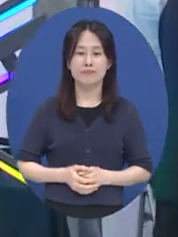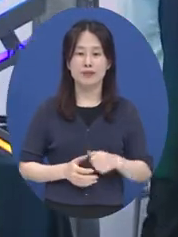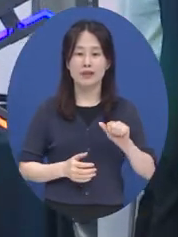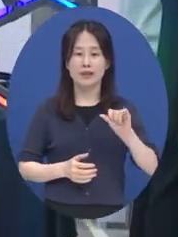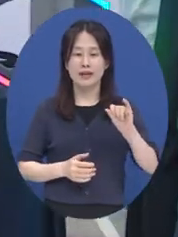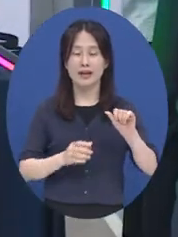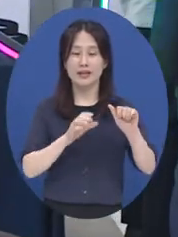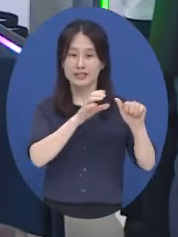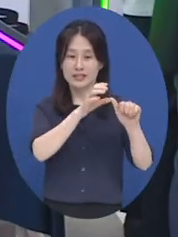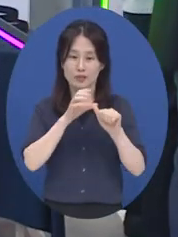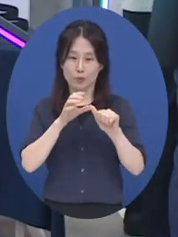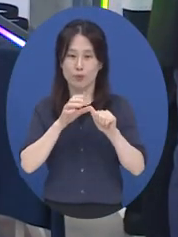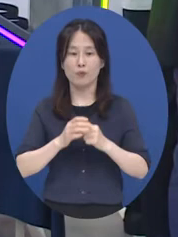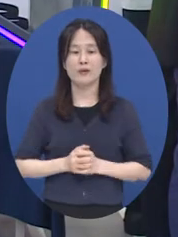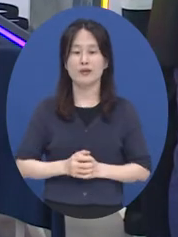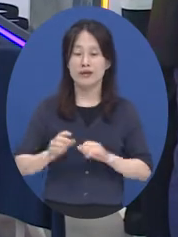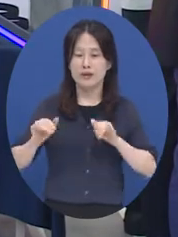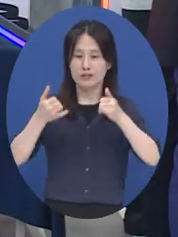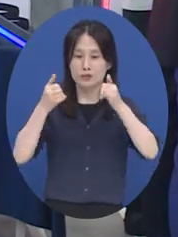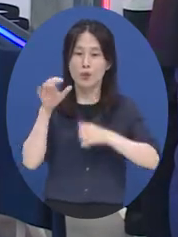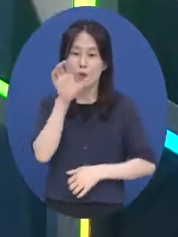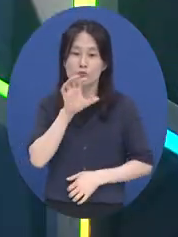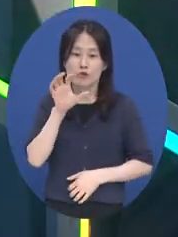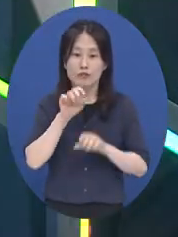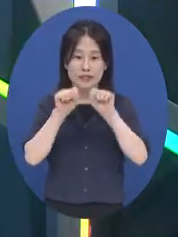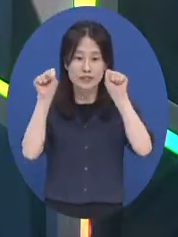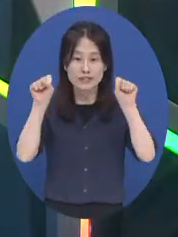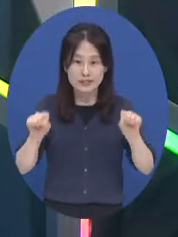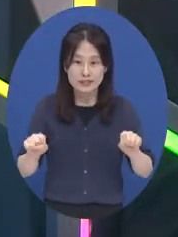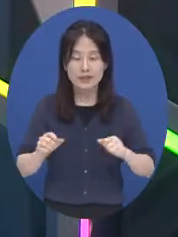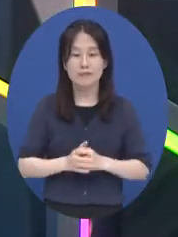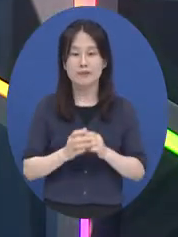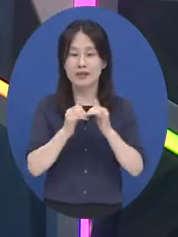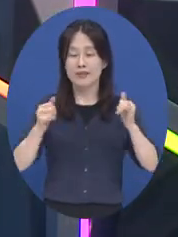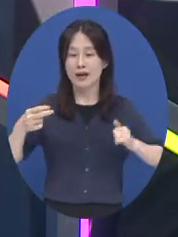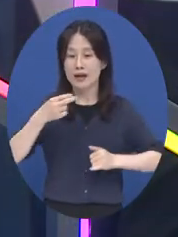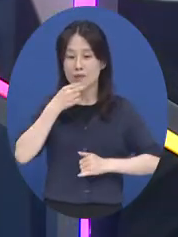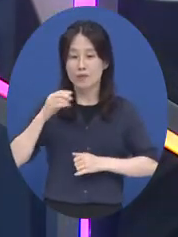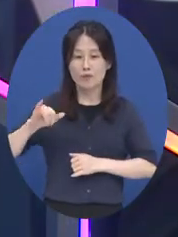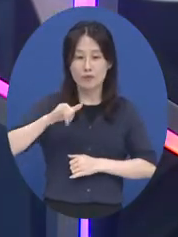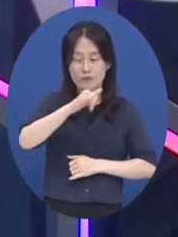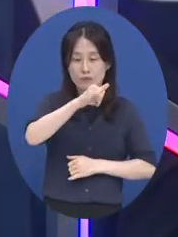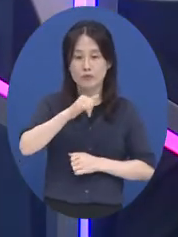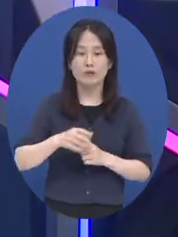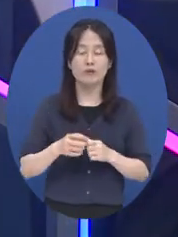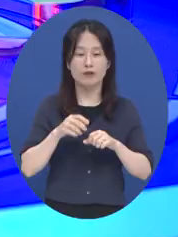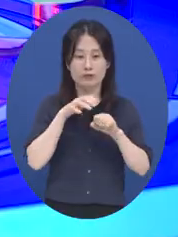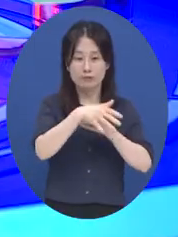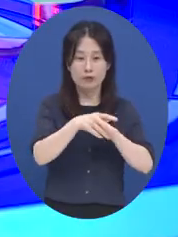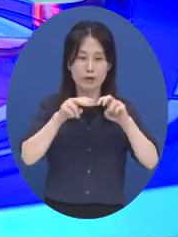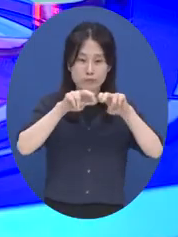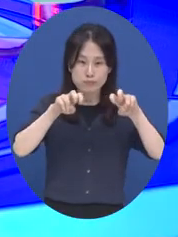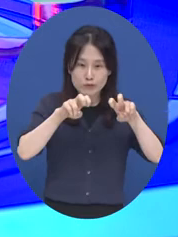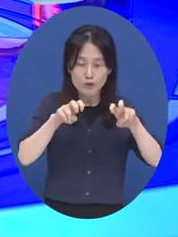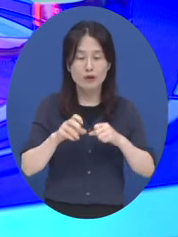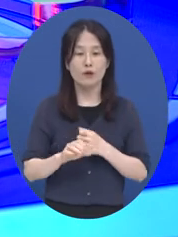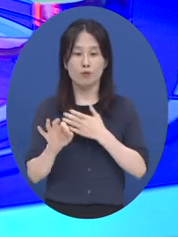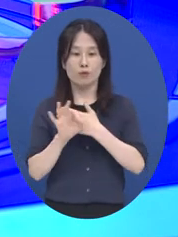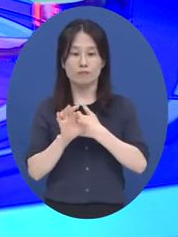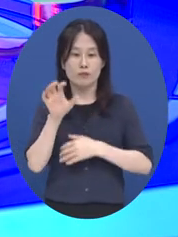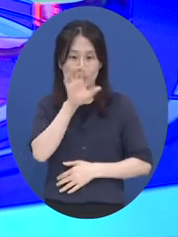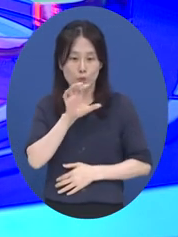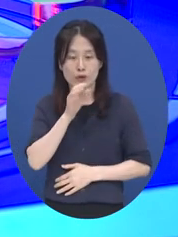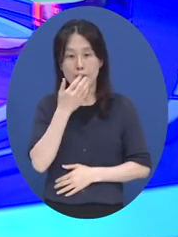인공지능 기술을 기반으로 한 드론 훈련 시스템. 무인 비행장치의 주행 패턴을 분석하고 모의 훈련을 할수